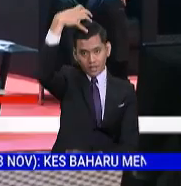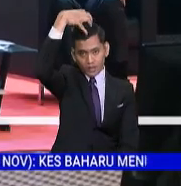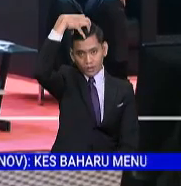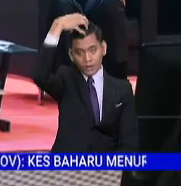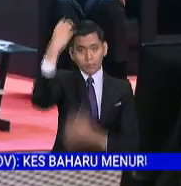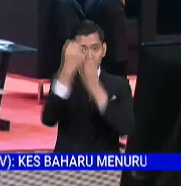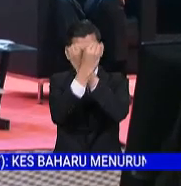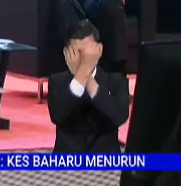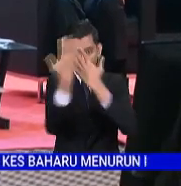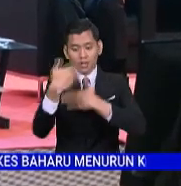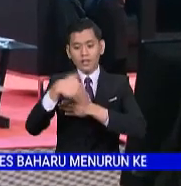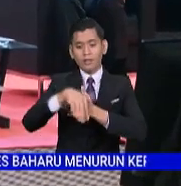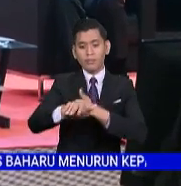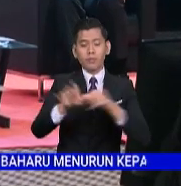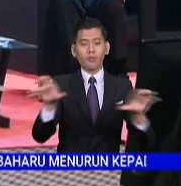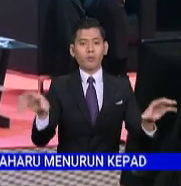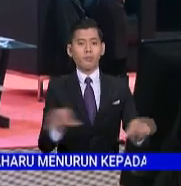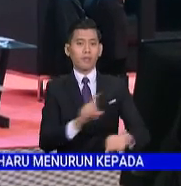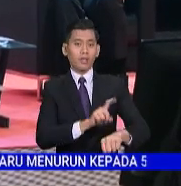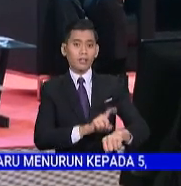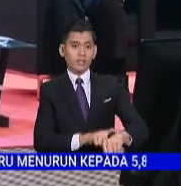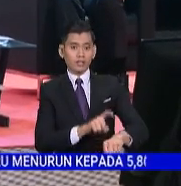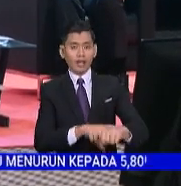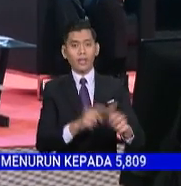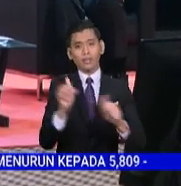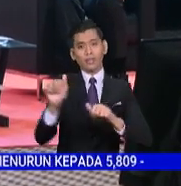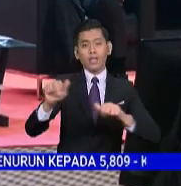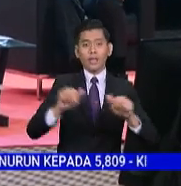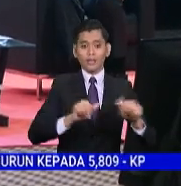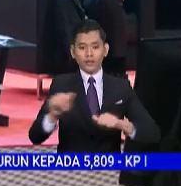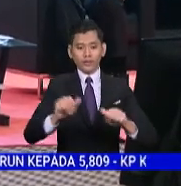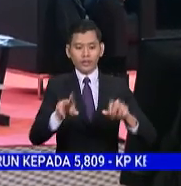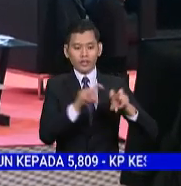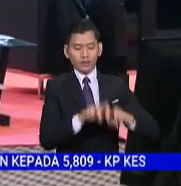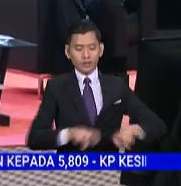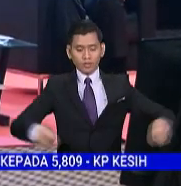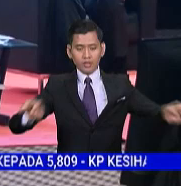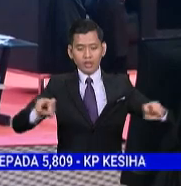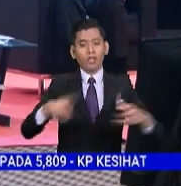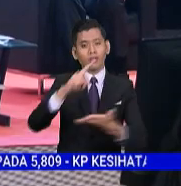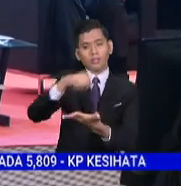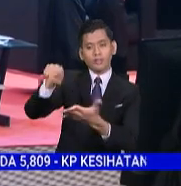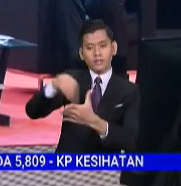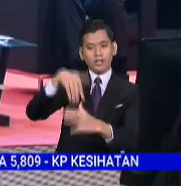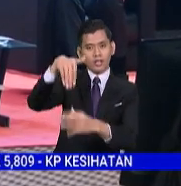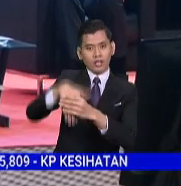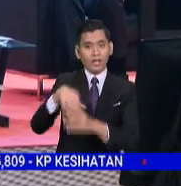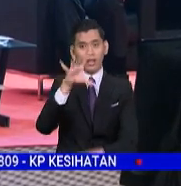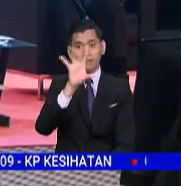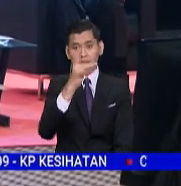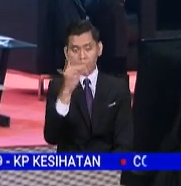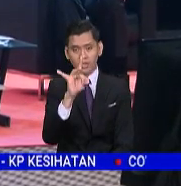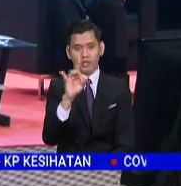Beliau berkata demikian selepas sesi Town Hall Undi 18 di bangunan SUK Shah Alam.